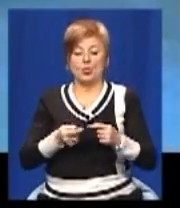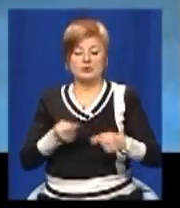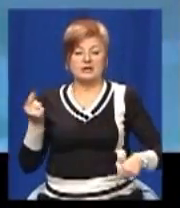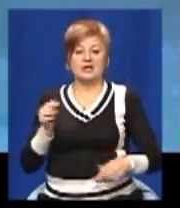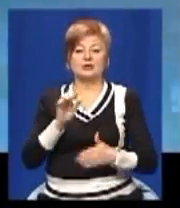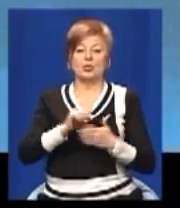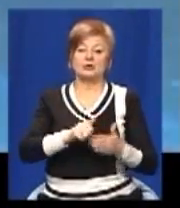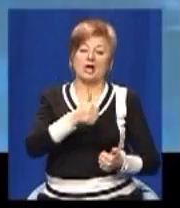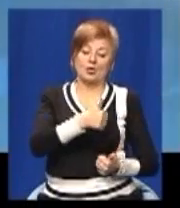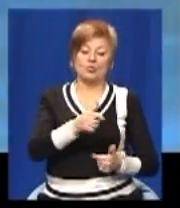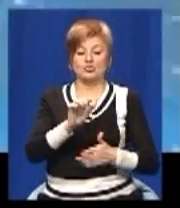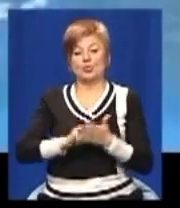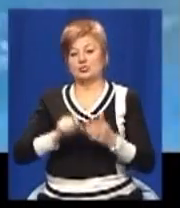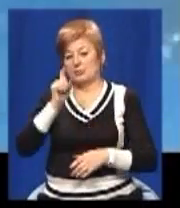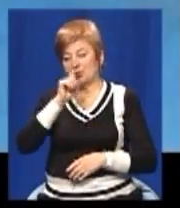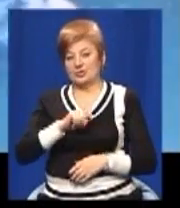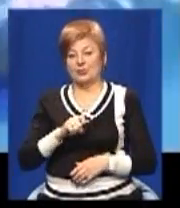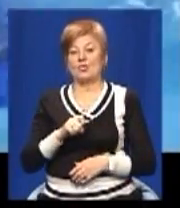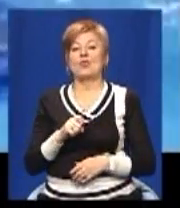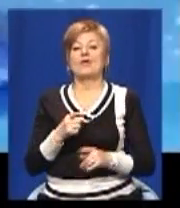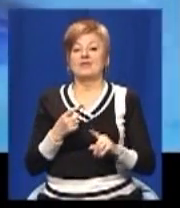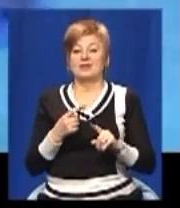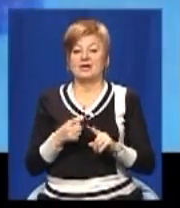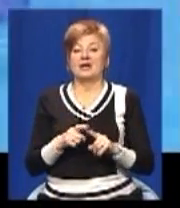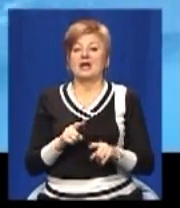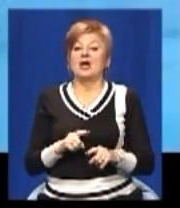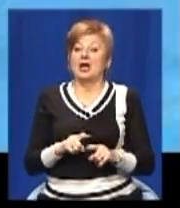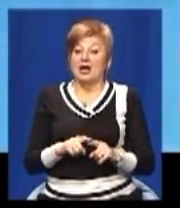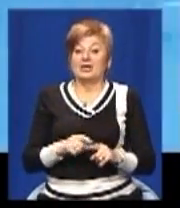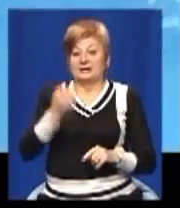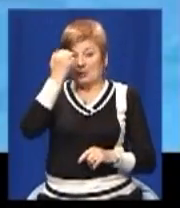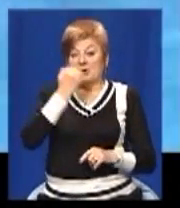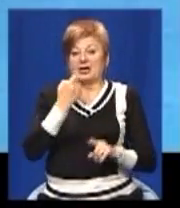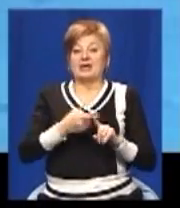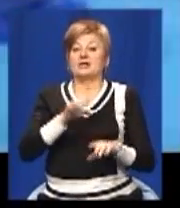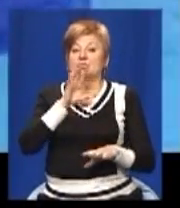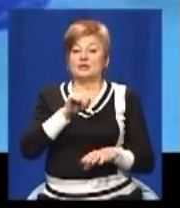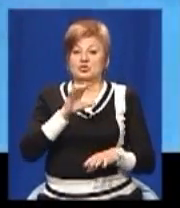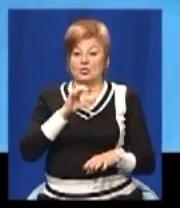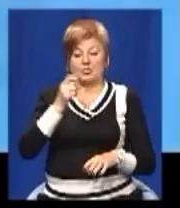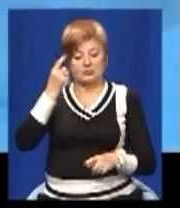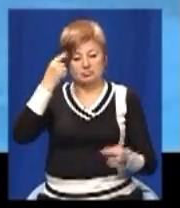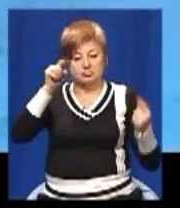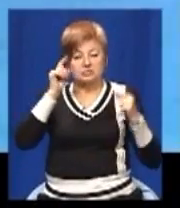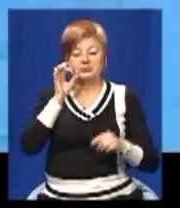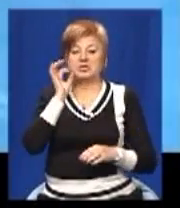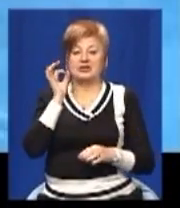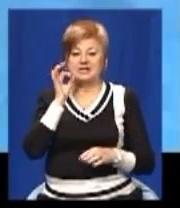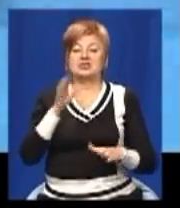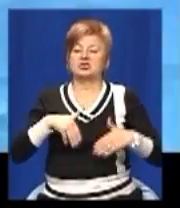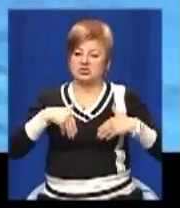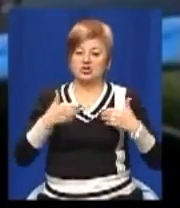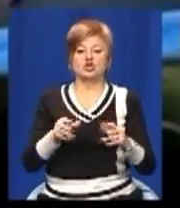добре від поганого. Можуть, однак, бути трохи хитруватими. Завдяки витривалості, кмітливості та відданості